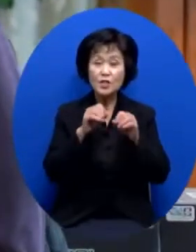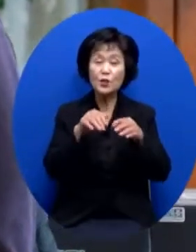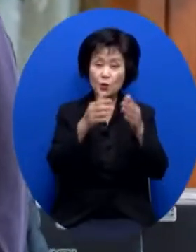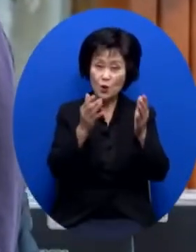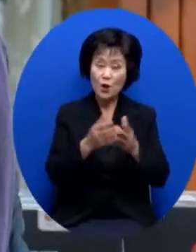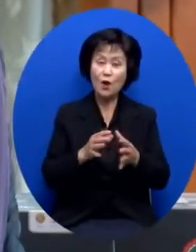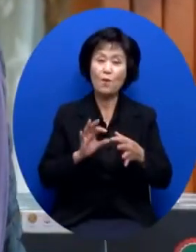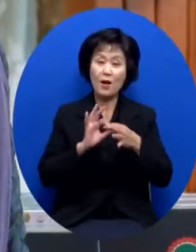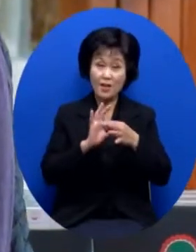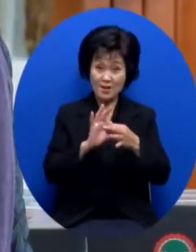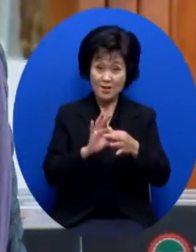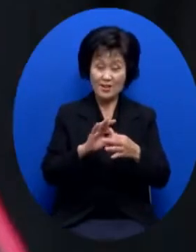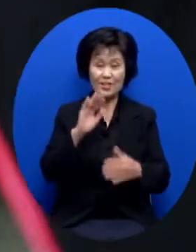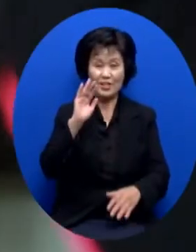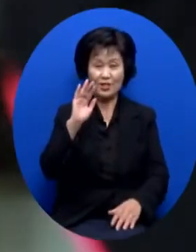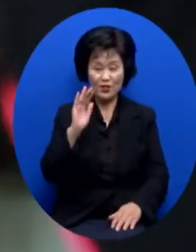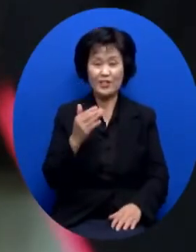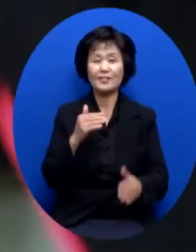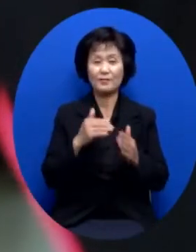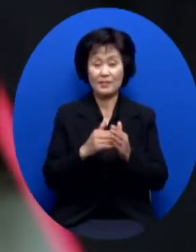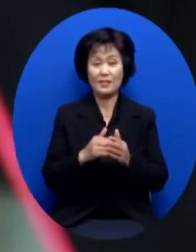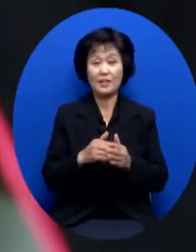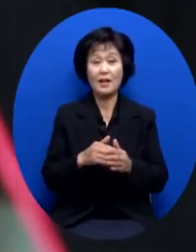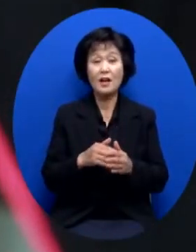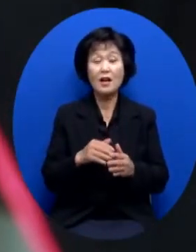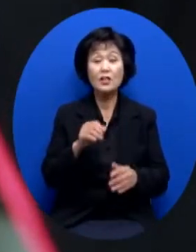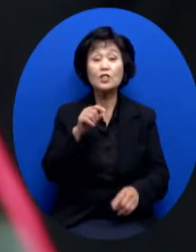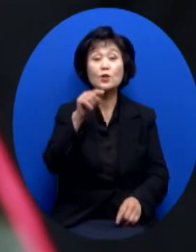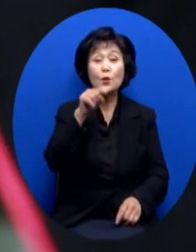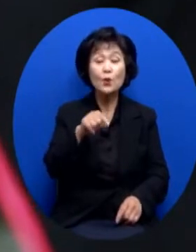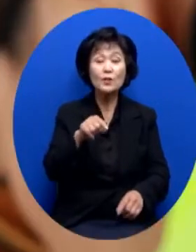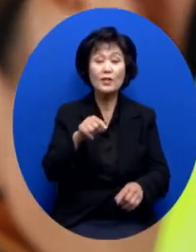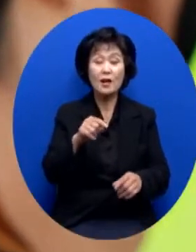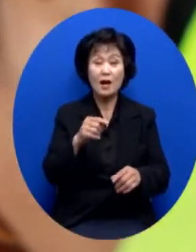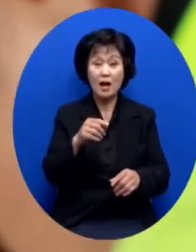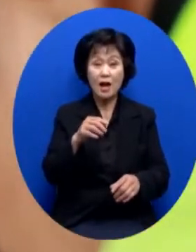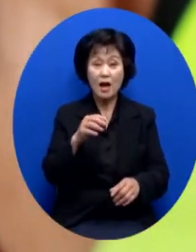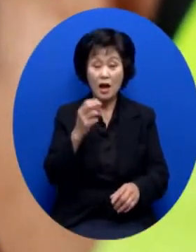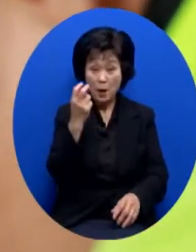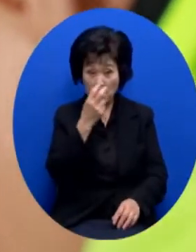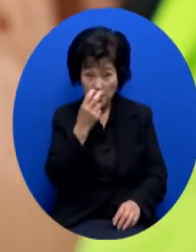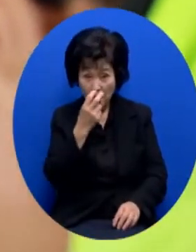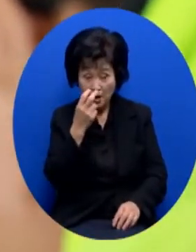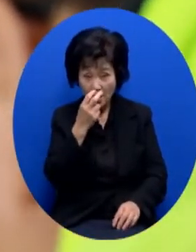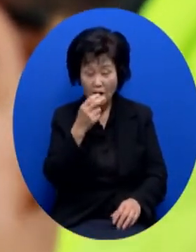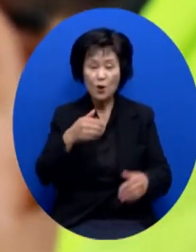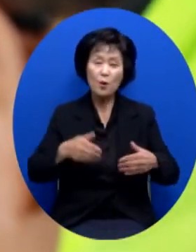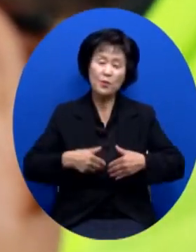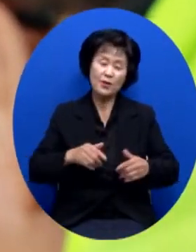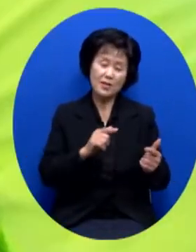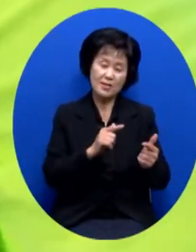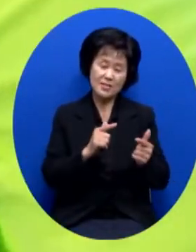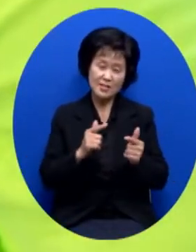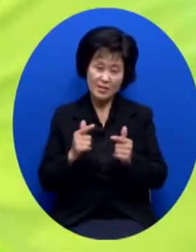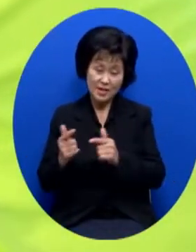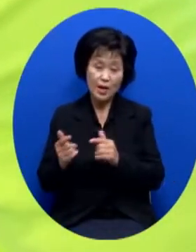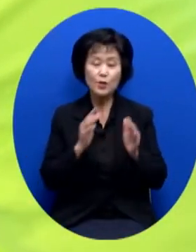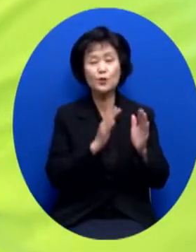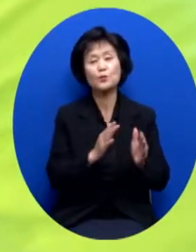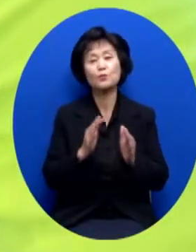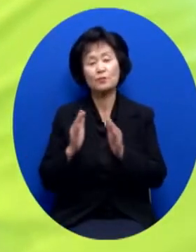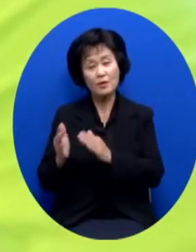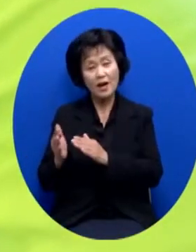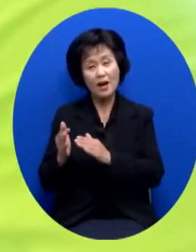되었습니다. 그래서 오지선교회가 그곳에 가서 현장을 답사하고 또 필요한 모든 자재를 준비하고